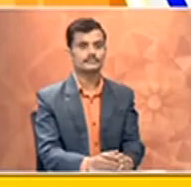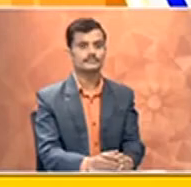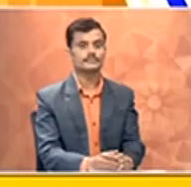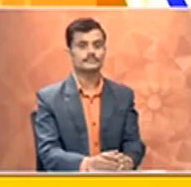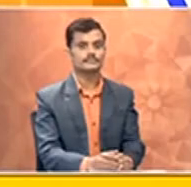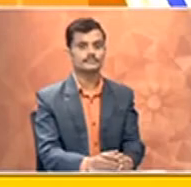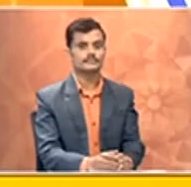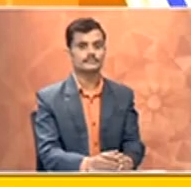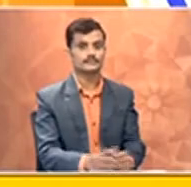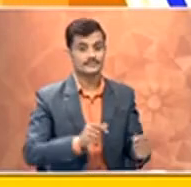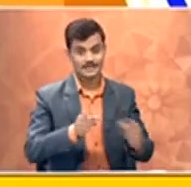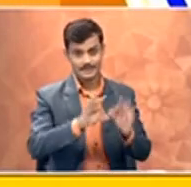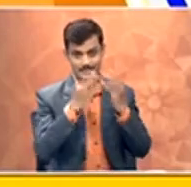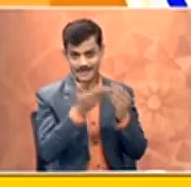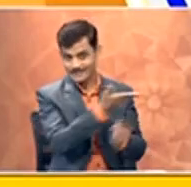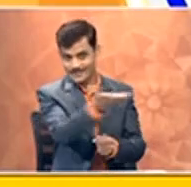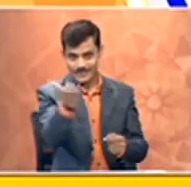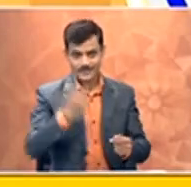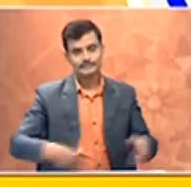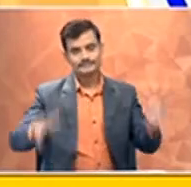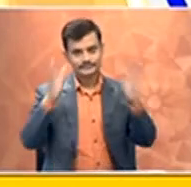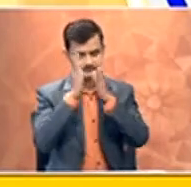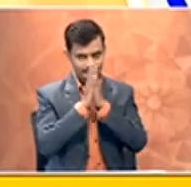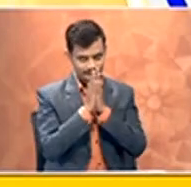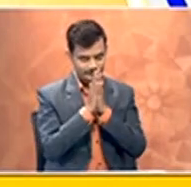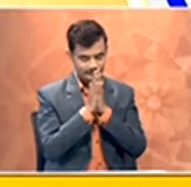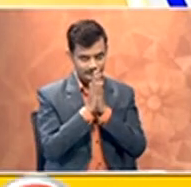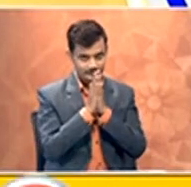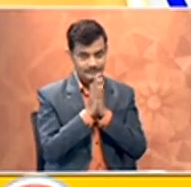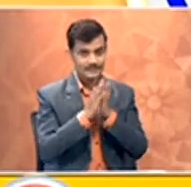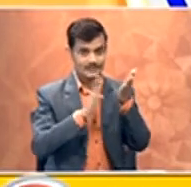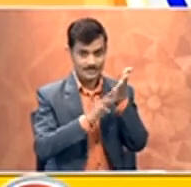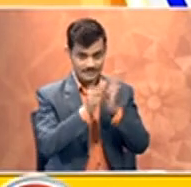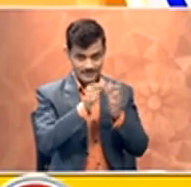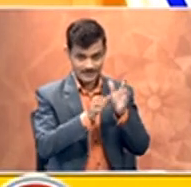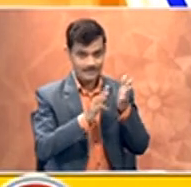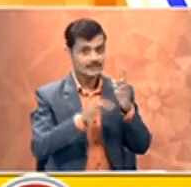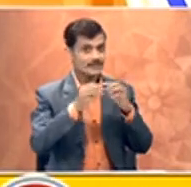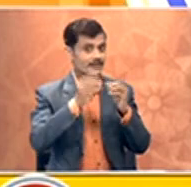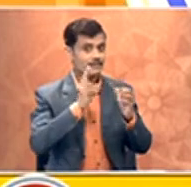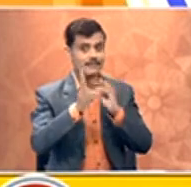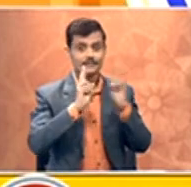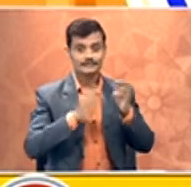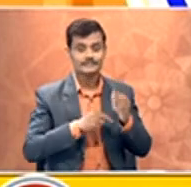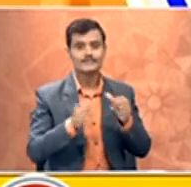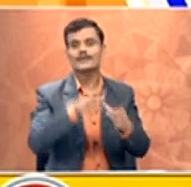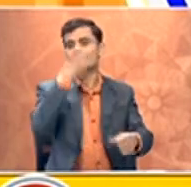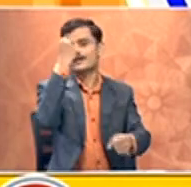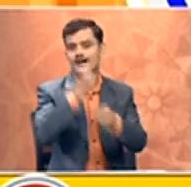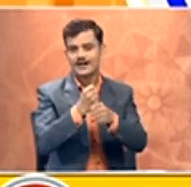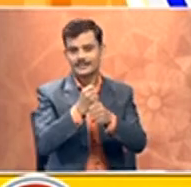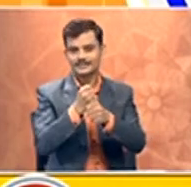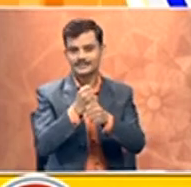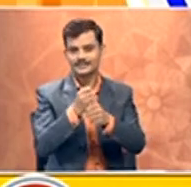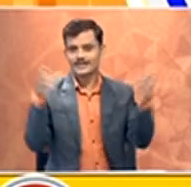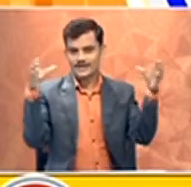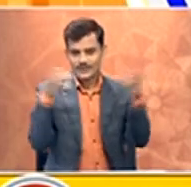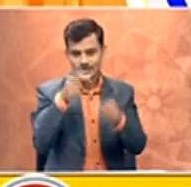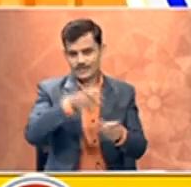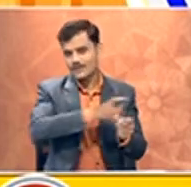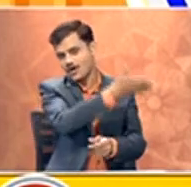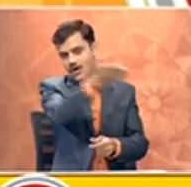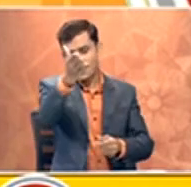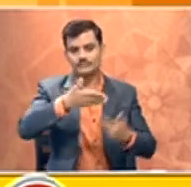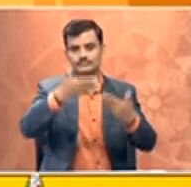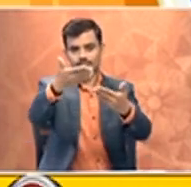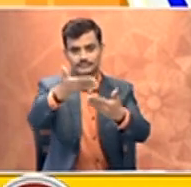मेरे प्यारे परिवारजन, नमस्कार। मन की बात के अगस्त एपिसोड में आपका एक बार